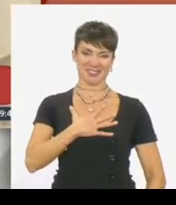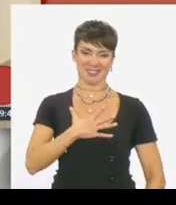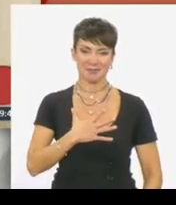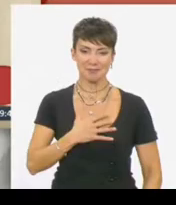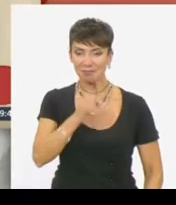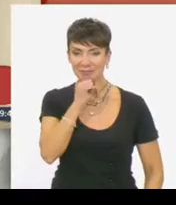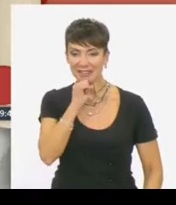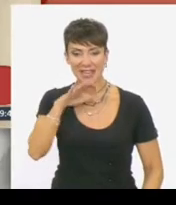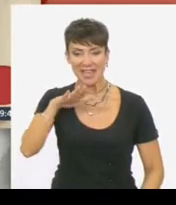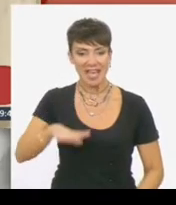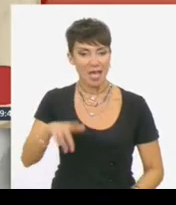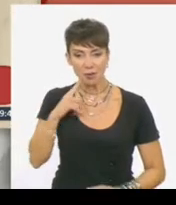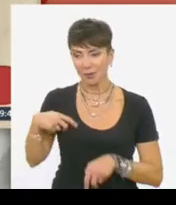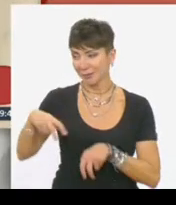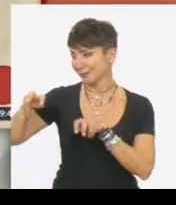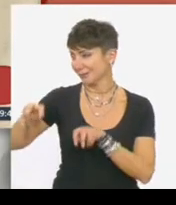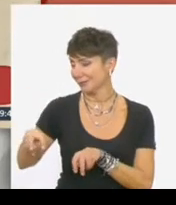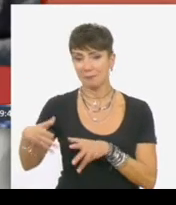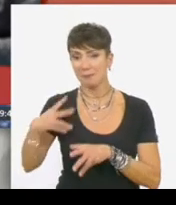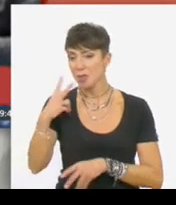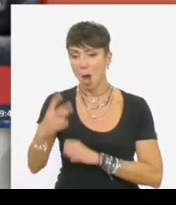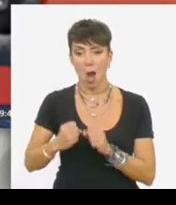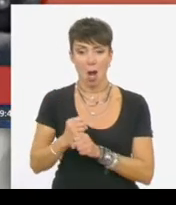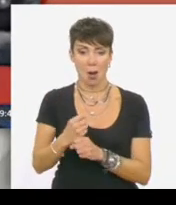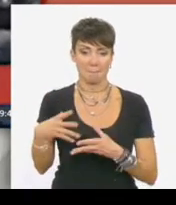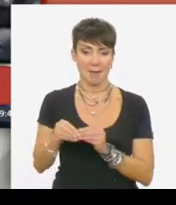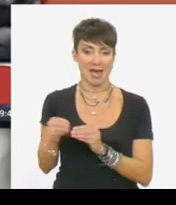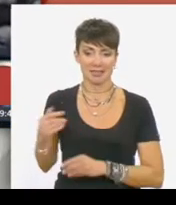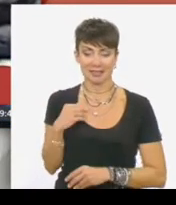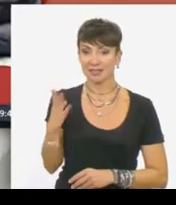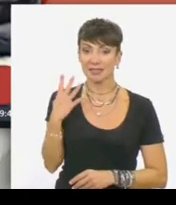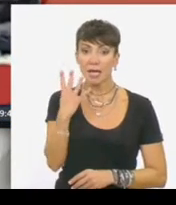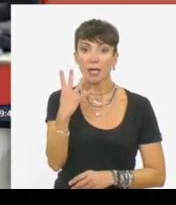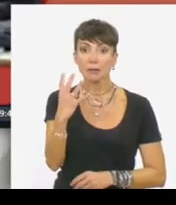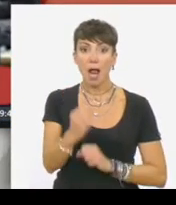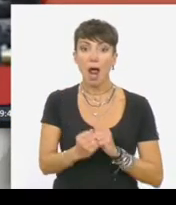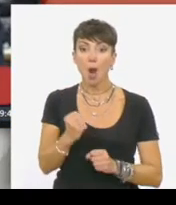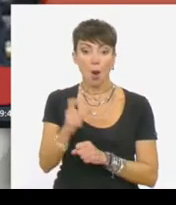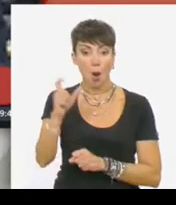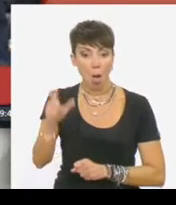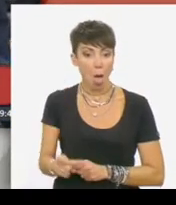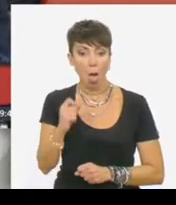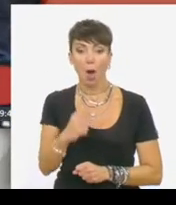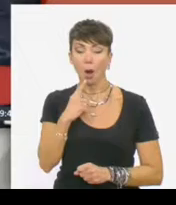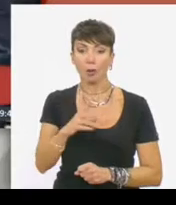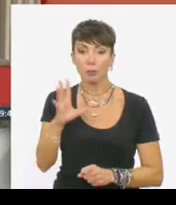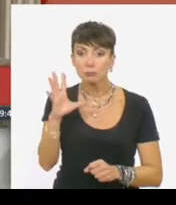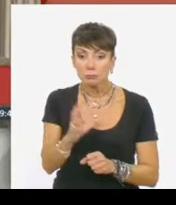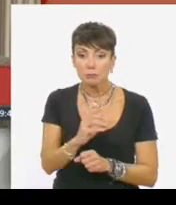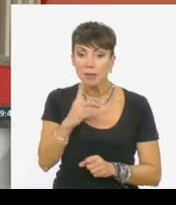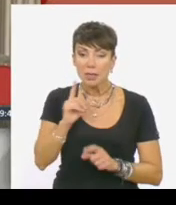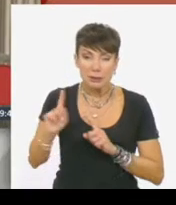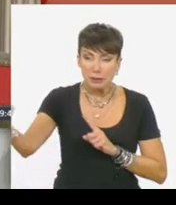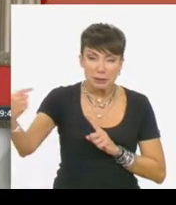γονή μου την υπέρξαμε στα ίδια έδρανα 2 χρόνια. Επί 4 χρόνια ο αξιέπαινος 88χρονος έκανε μια διαδρομή που διαρκούσε